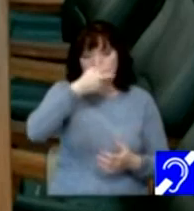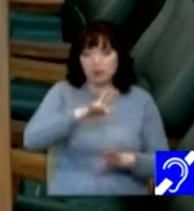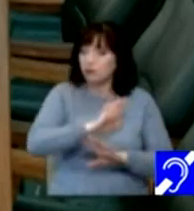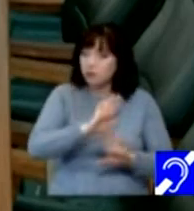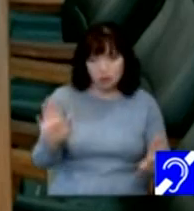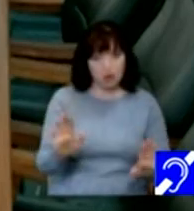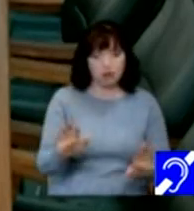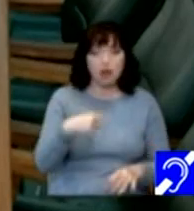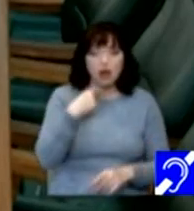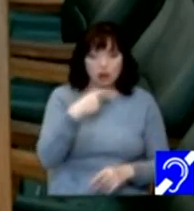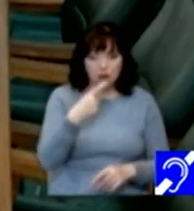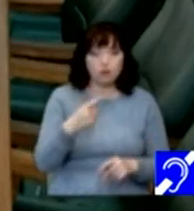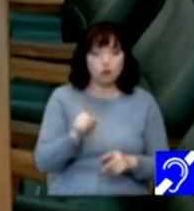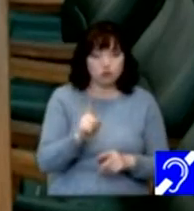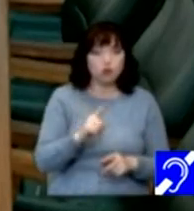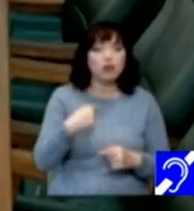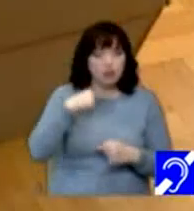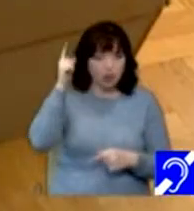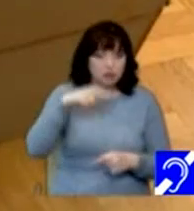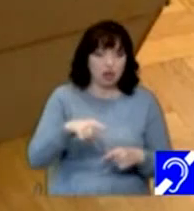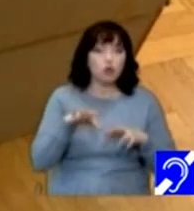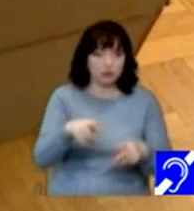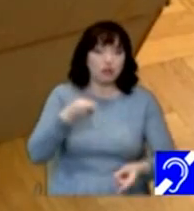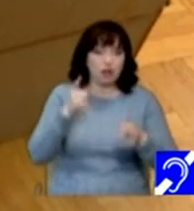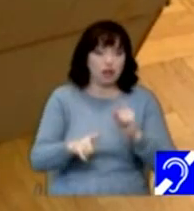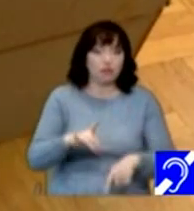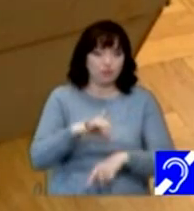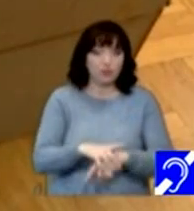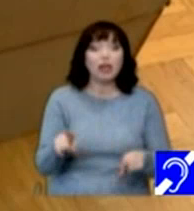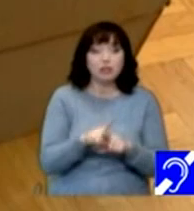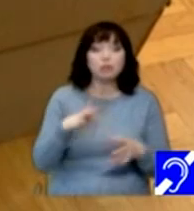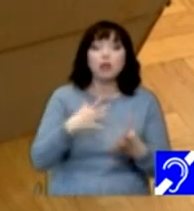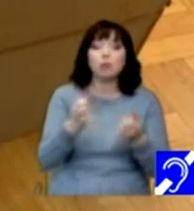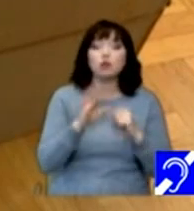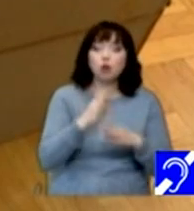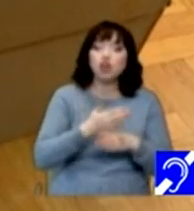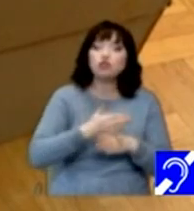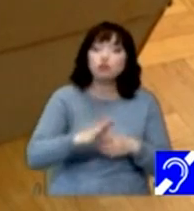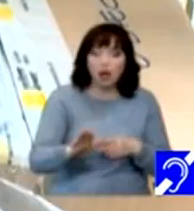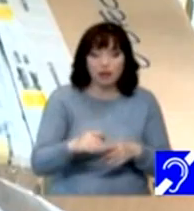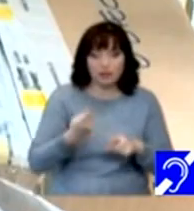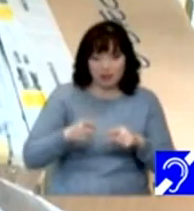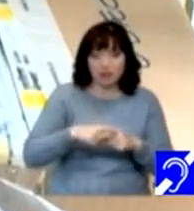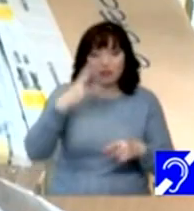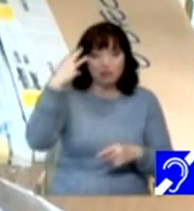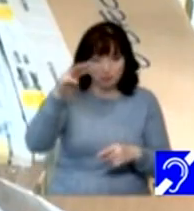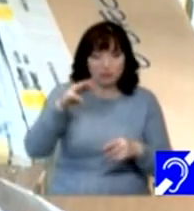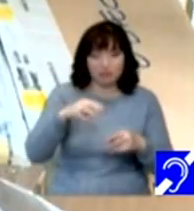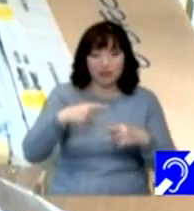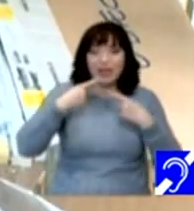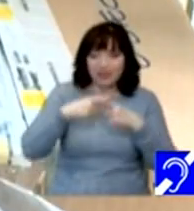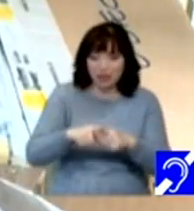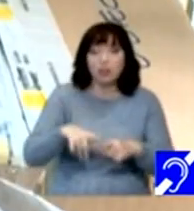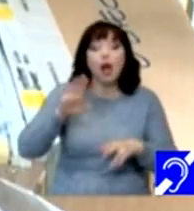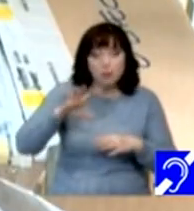spun în cunoștință de cauză. Astăzi a fost recepționată doar o parte din echipamentul modern donat de România. Ulterior